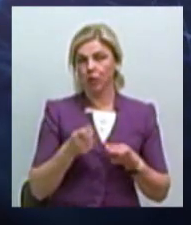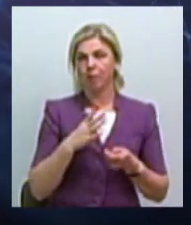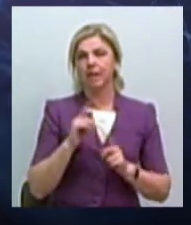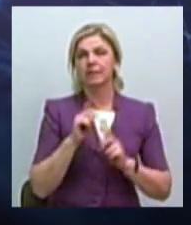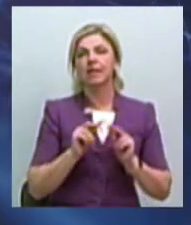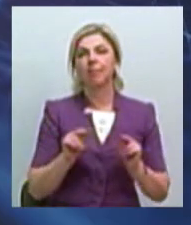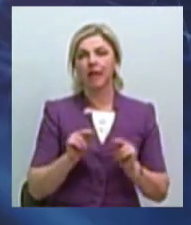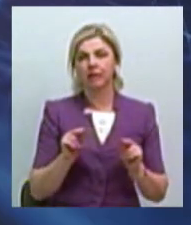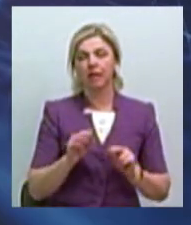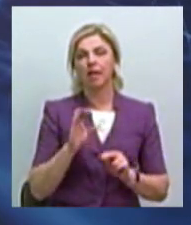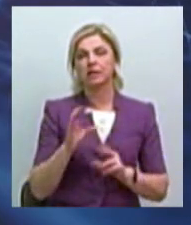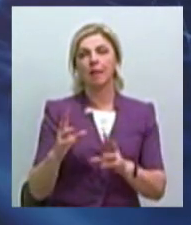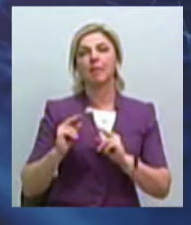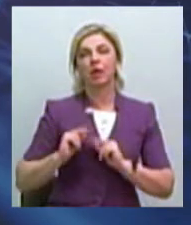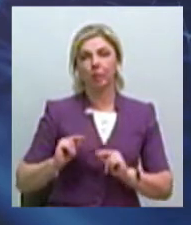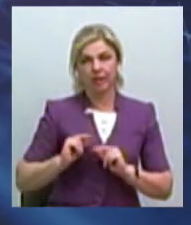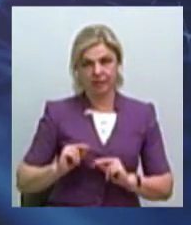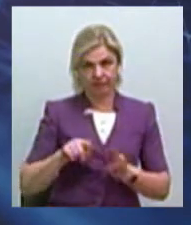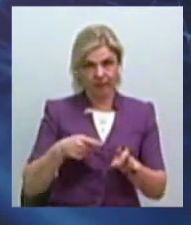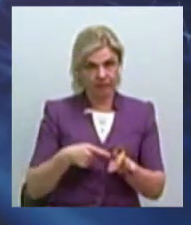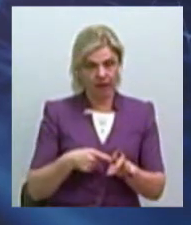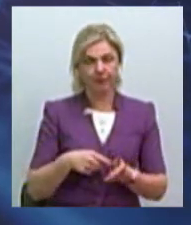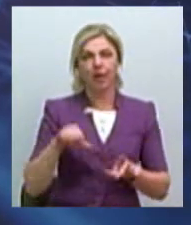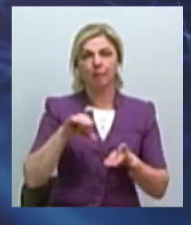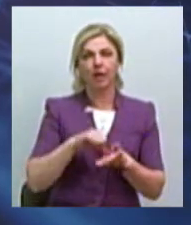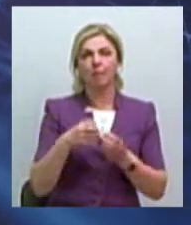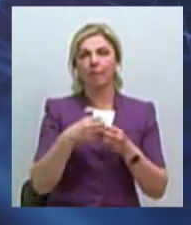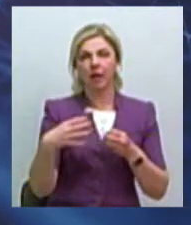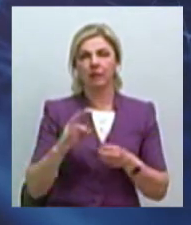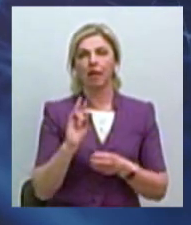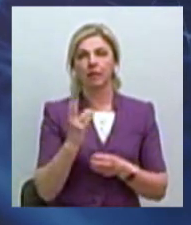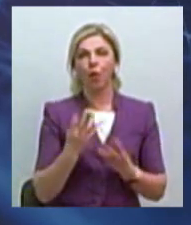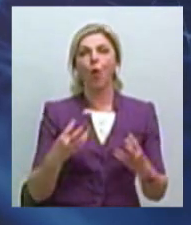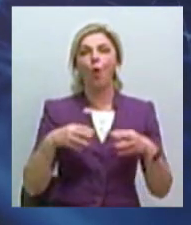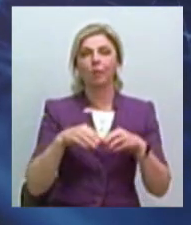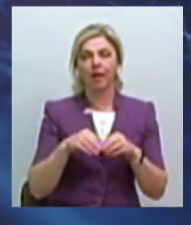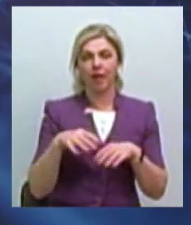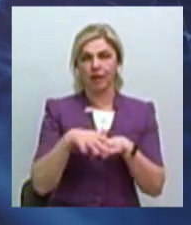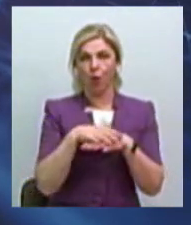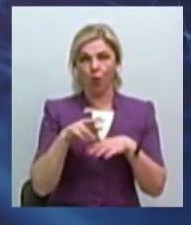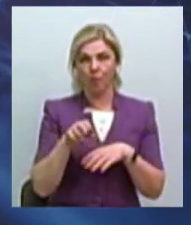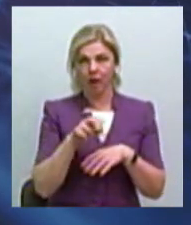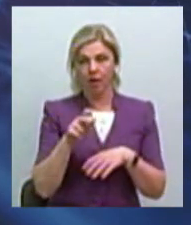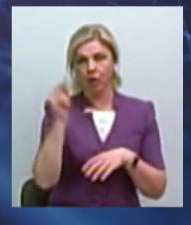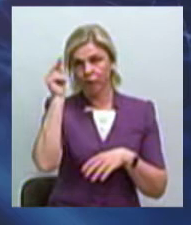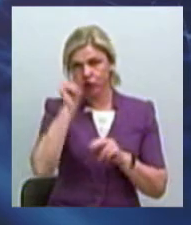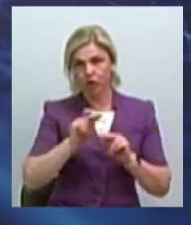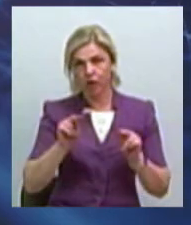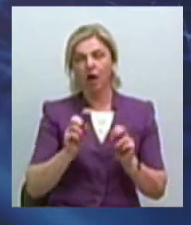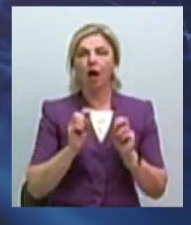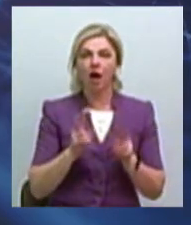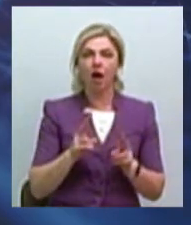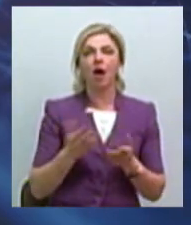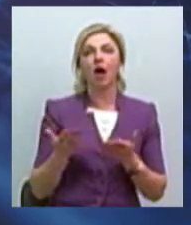з міжмуніципального співробітництва. Представників 15 миколаївських об'єднаних територіальних громад вчили, як і в яких сферах